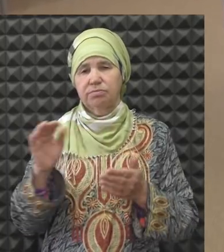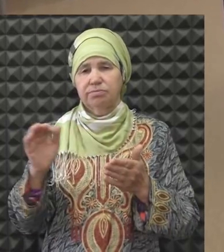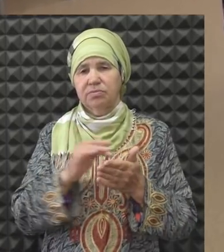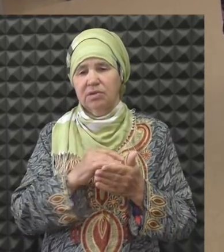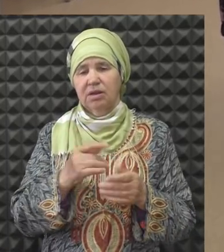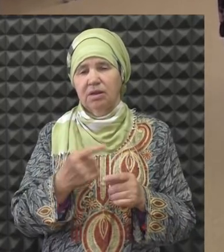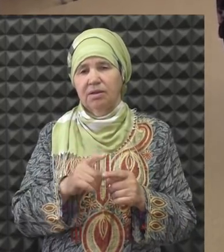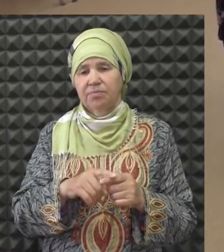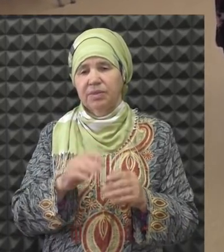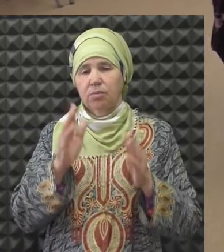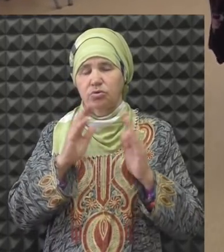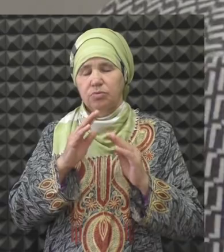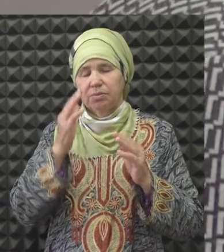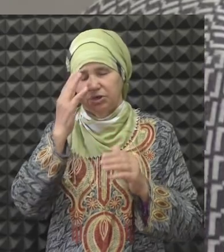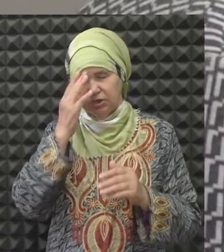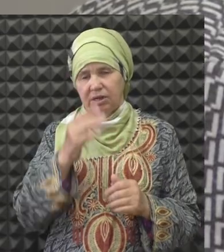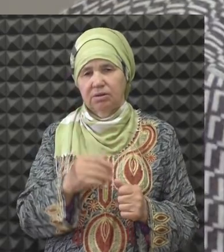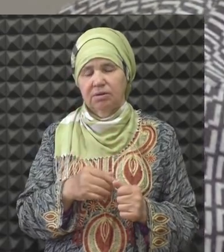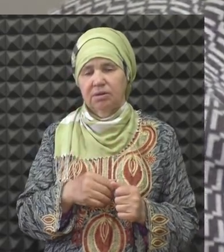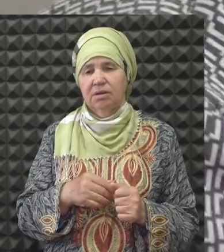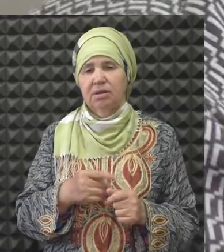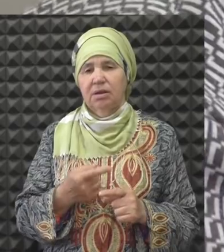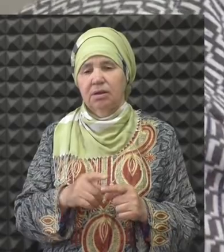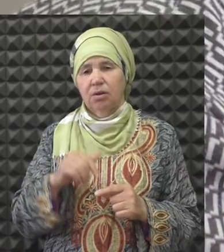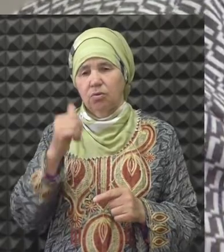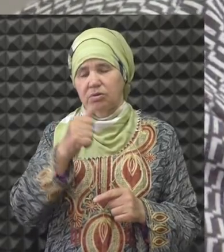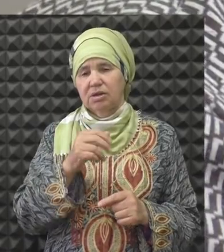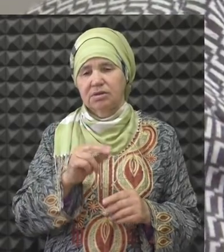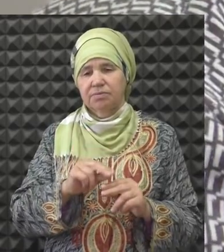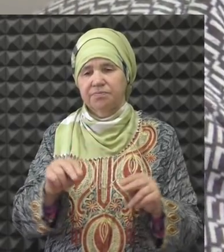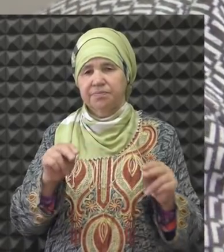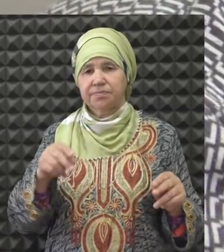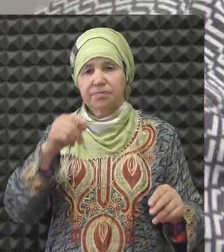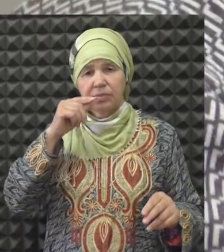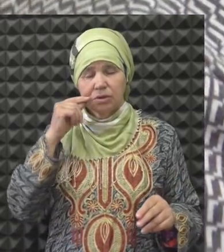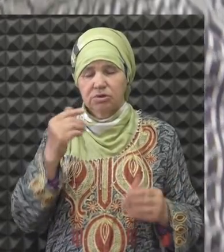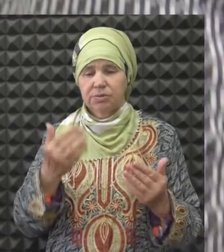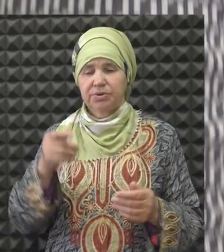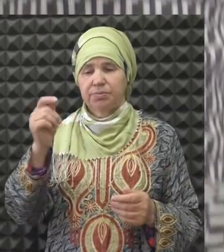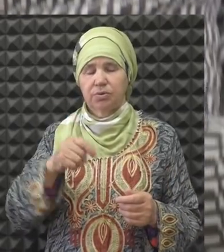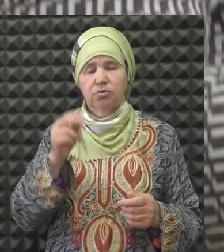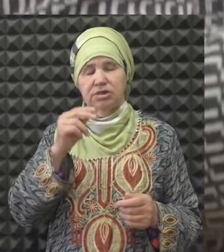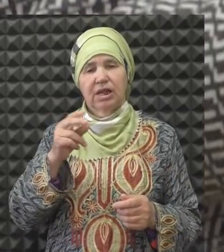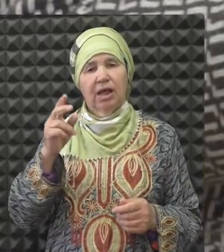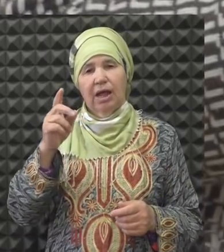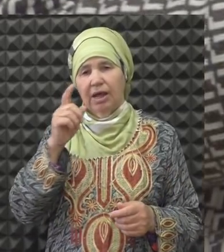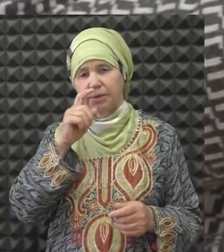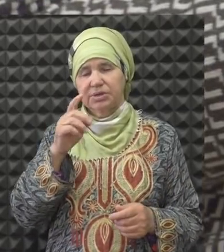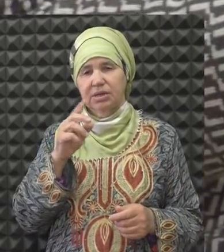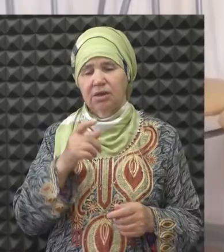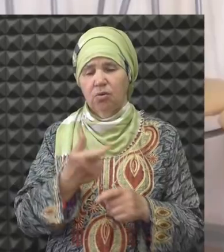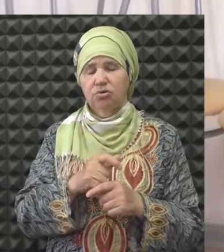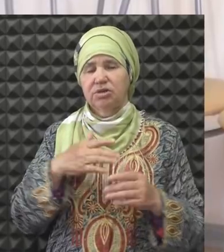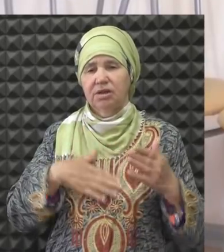арабскому шрифту Брайля. И многие незрячие мусульмане мечтают об этом. Умальзат год назад обучалась в Ердаме русскому Брайлю, теперь приехала учить